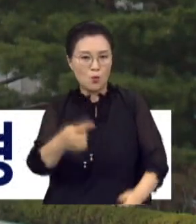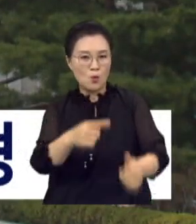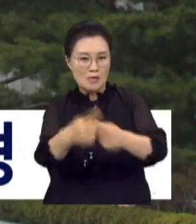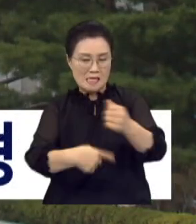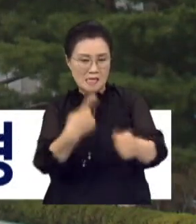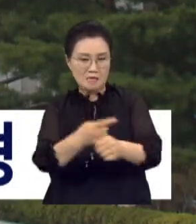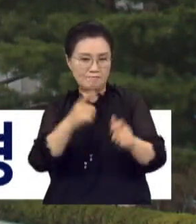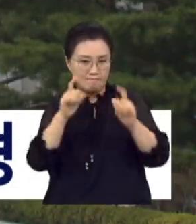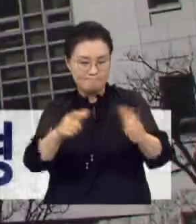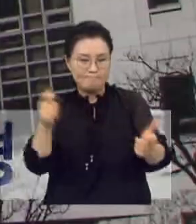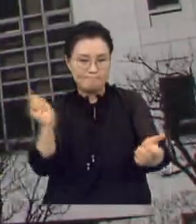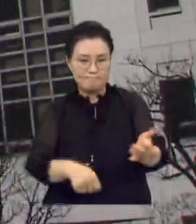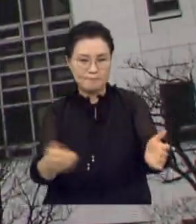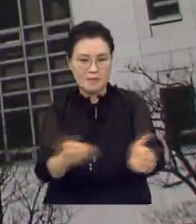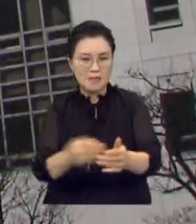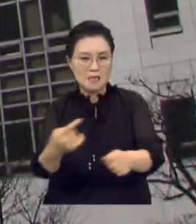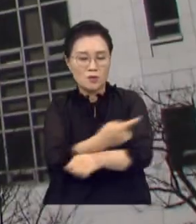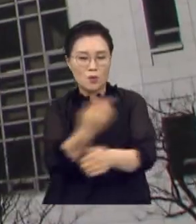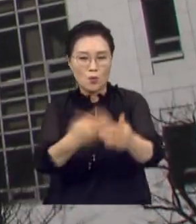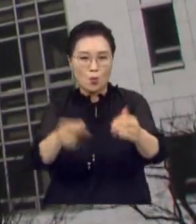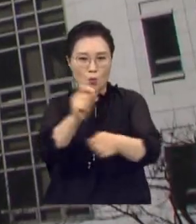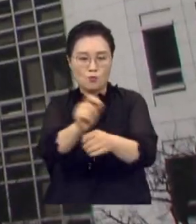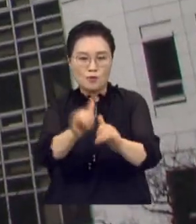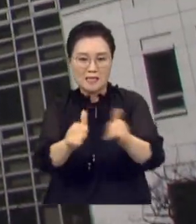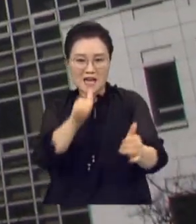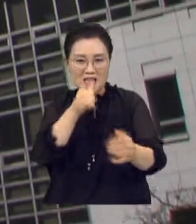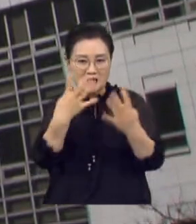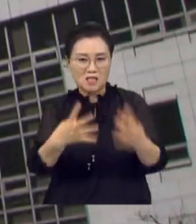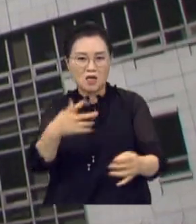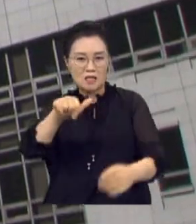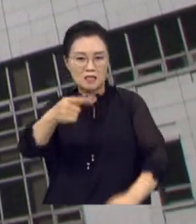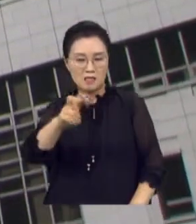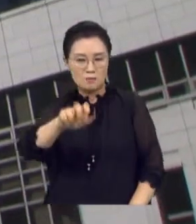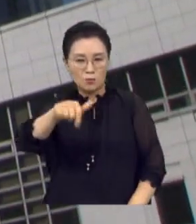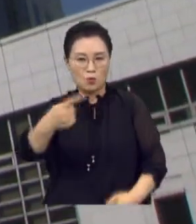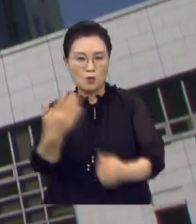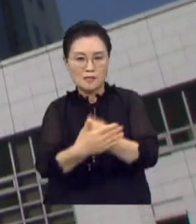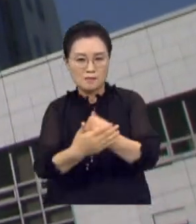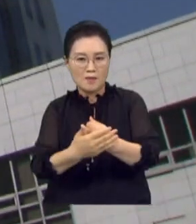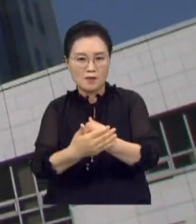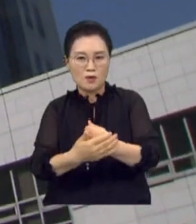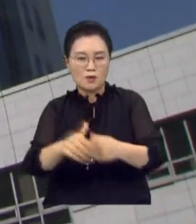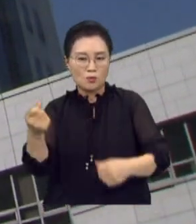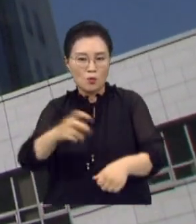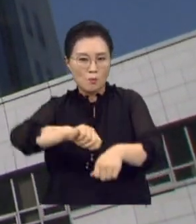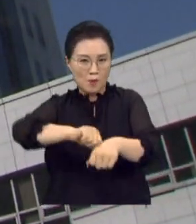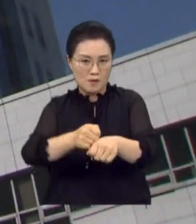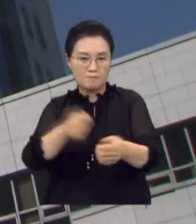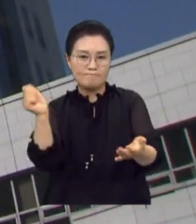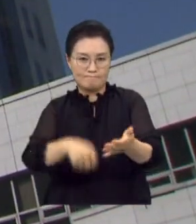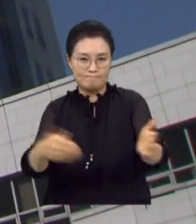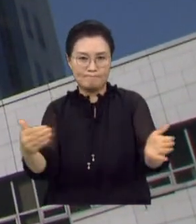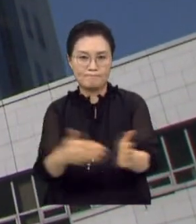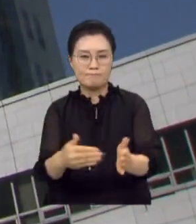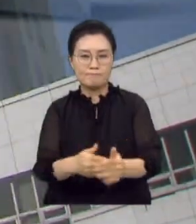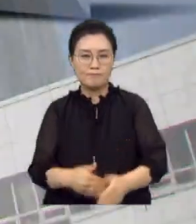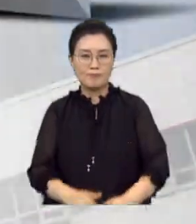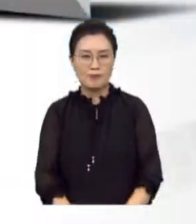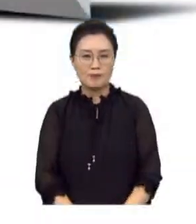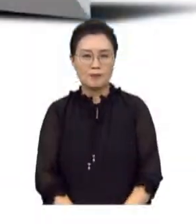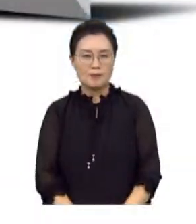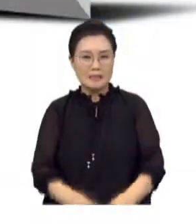선고됐습니다 나머지 공무원들에게 도 징역과 금고형 의 집행유예 벌금형 등이 선고됐습니다